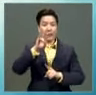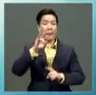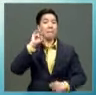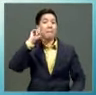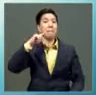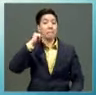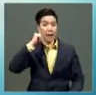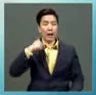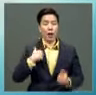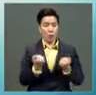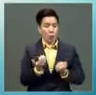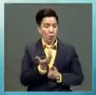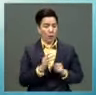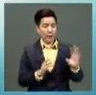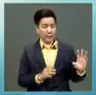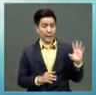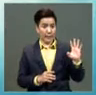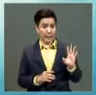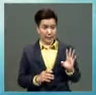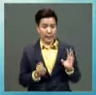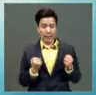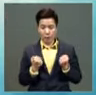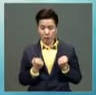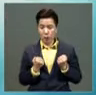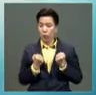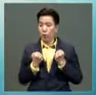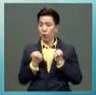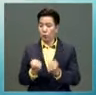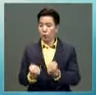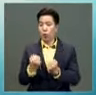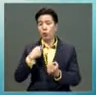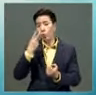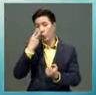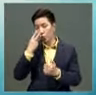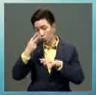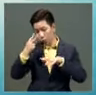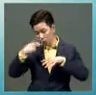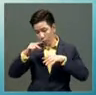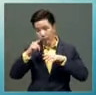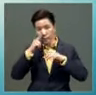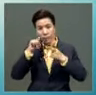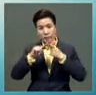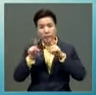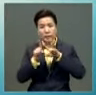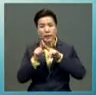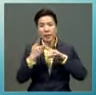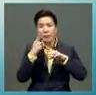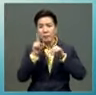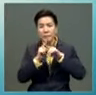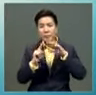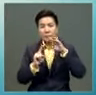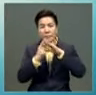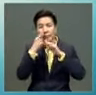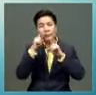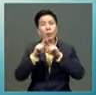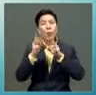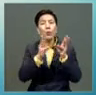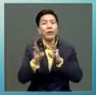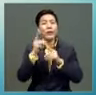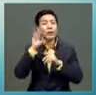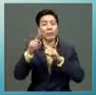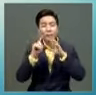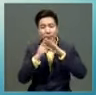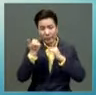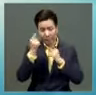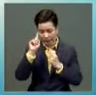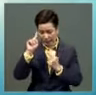ส่วนตัวพาบุตรสาว4คนไปตรวจหาเชื้อไวรัสโคโรนาด้วยวิธีนาโซฟาริงเจียลสวอปนะครับที่โรงแรมแห่